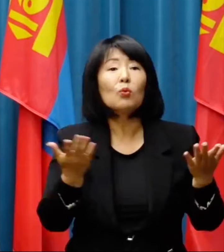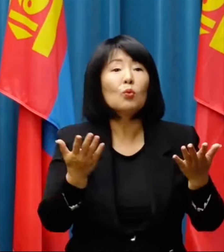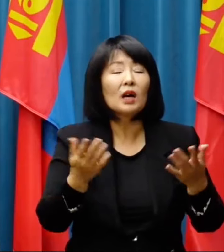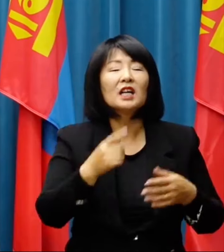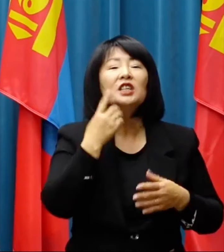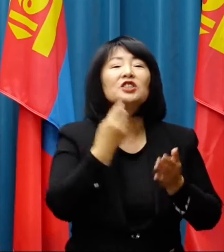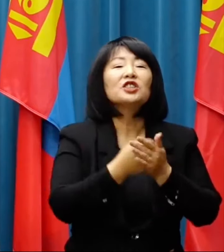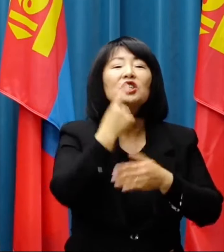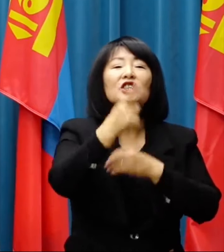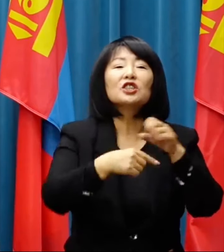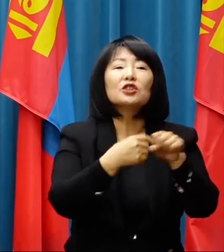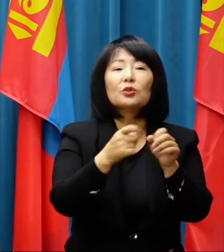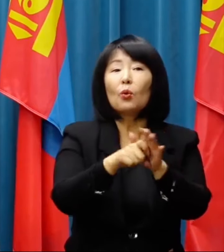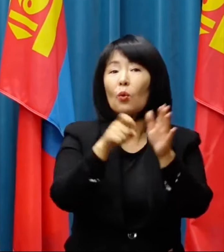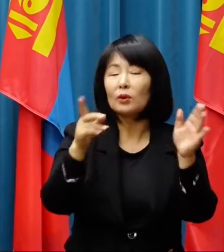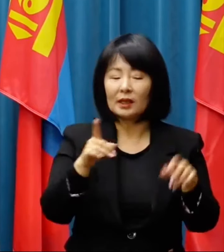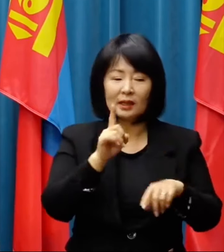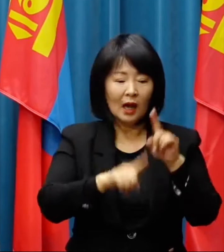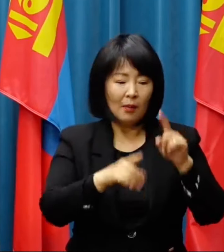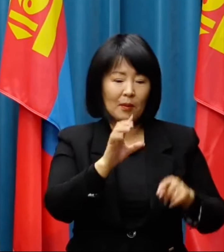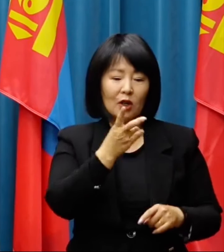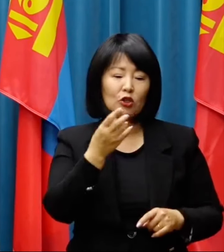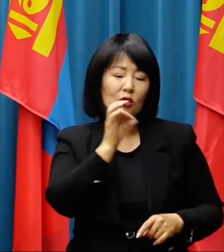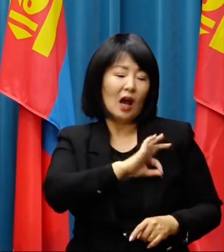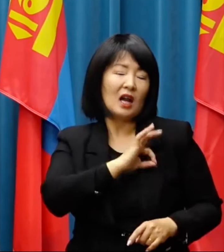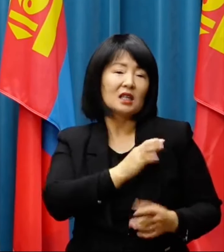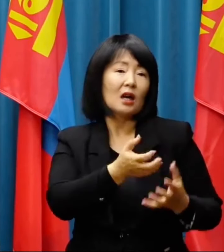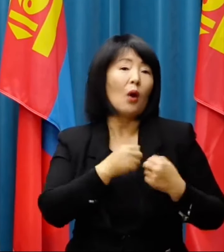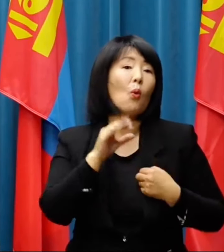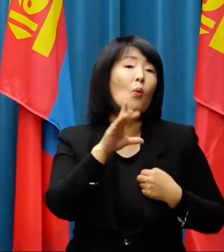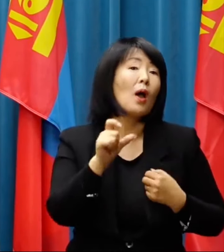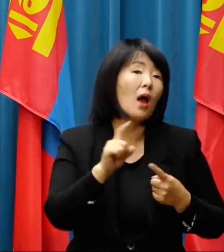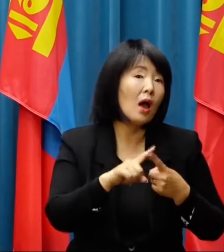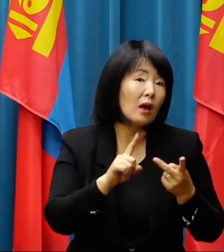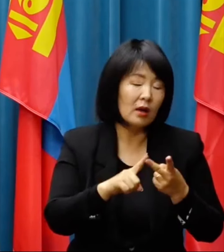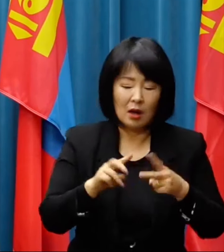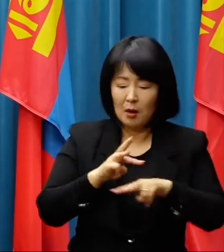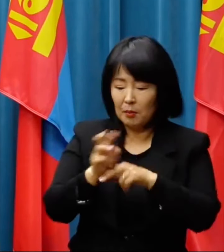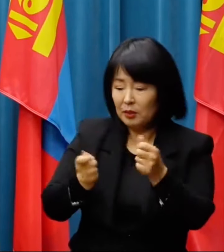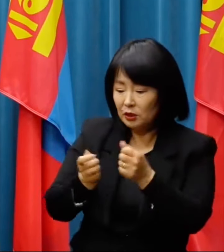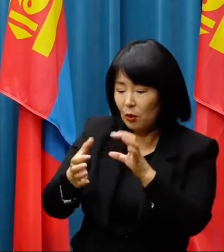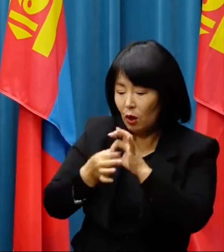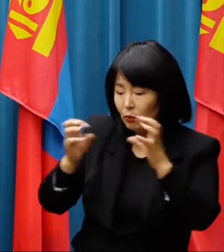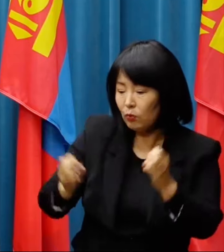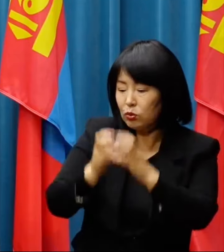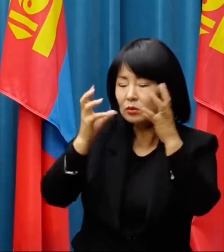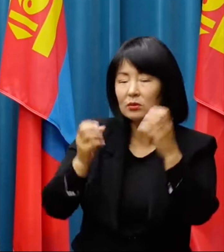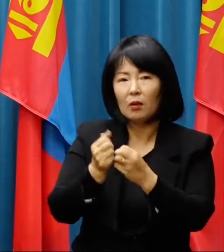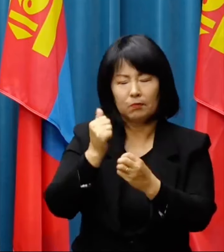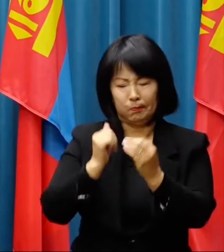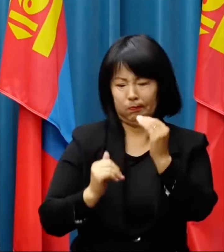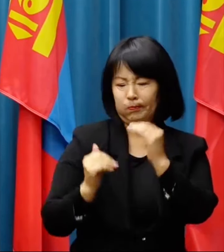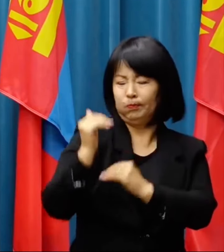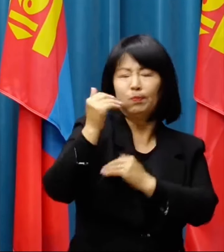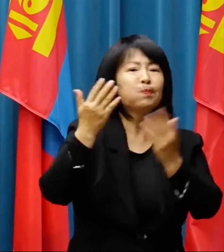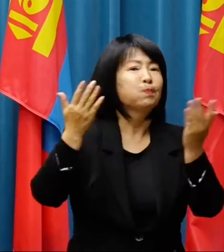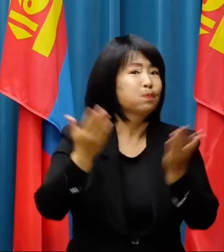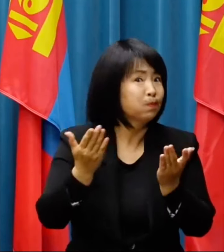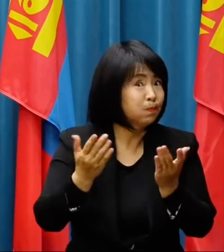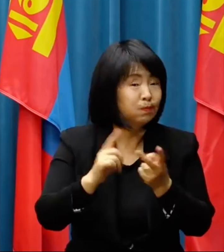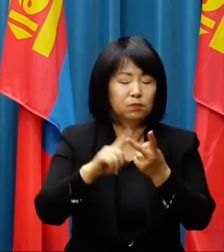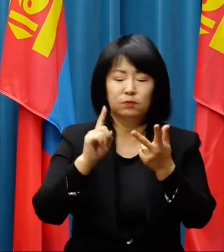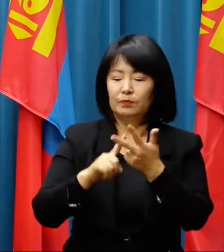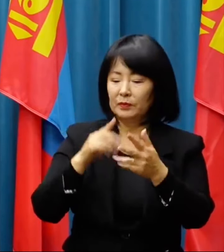одоо жилд ямар хэмжээний ноогдлаа шиг хүртэх ёстой юм. За, менежментийн хувьд одоо бүтэмж хэдийн хувьд өсөх ёстой юм бэ гэд